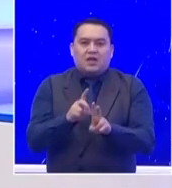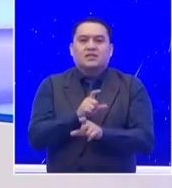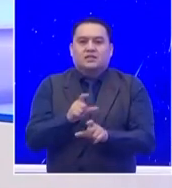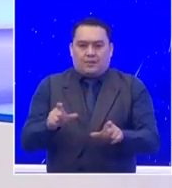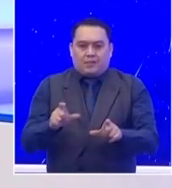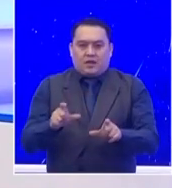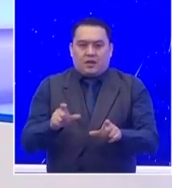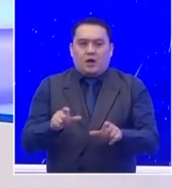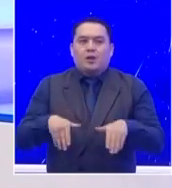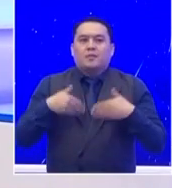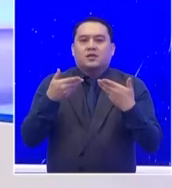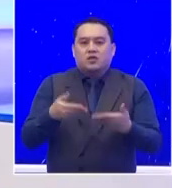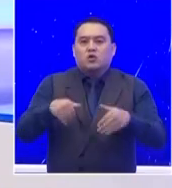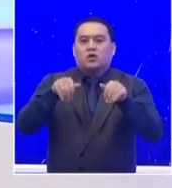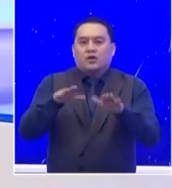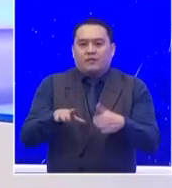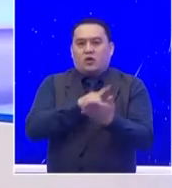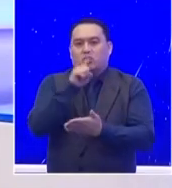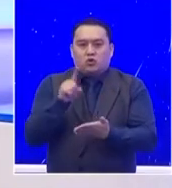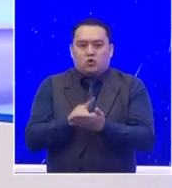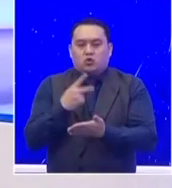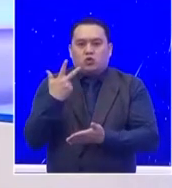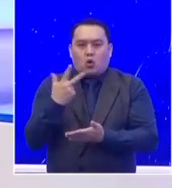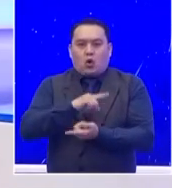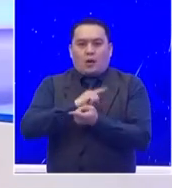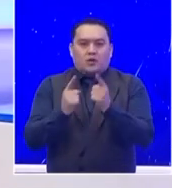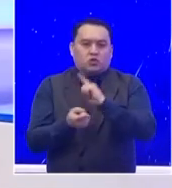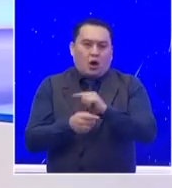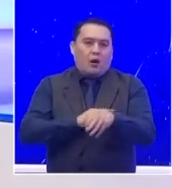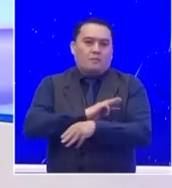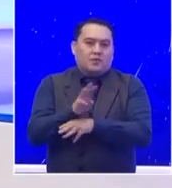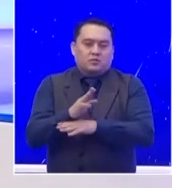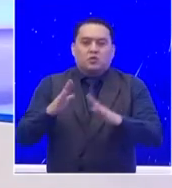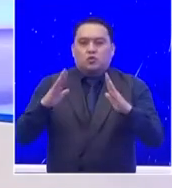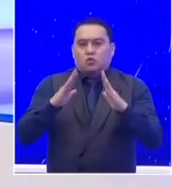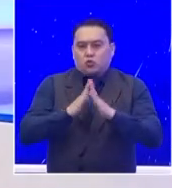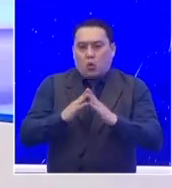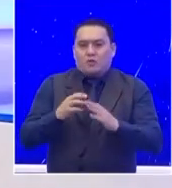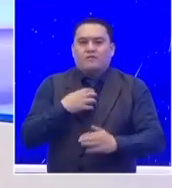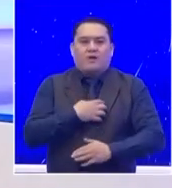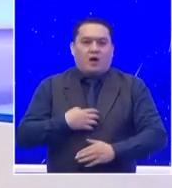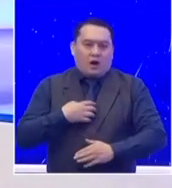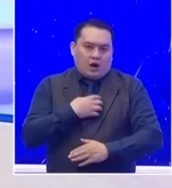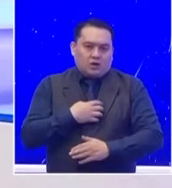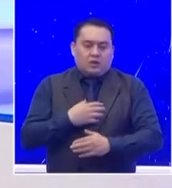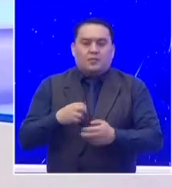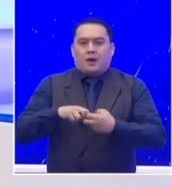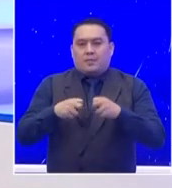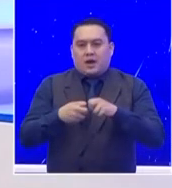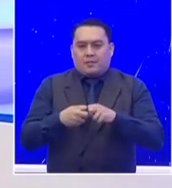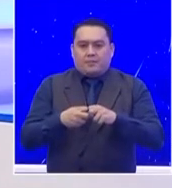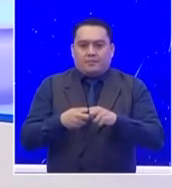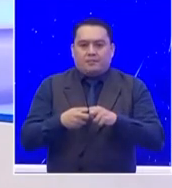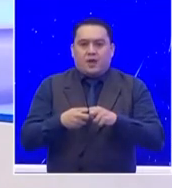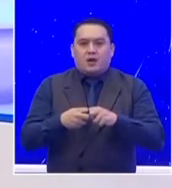специализации. Еще предстоит решить вопрос трехсменного обучения. Обеспечение жильем также является одной из насущных проблем